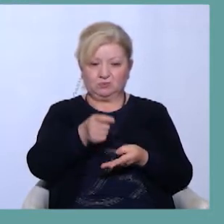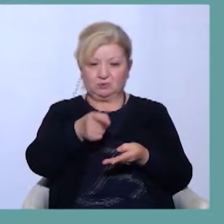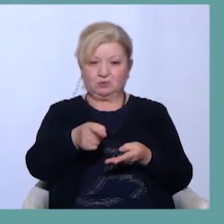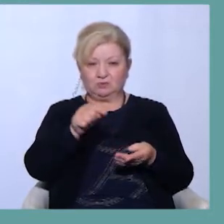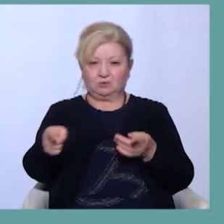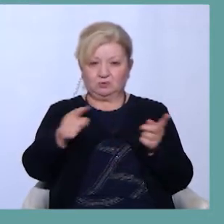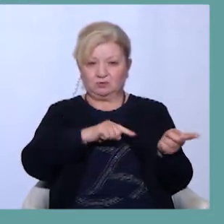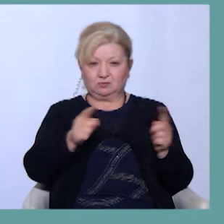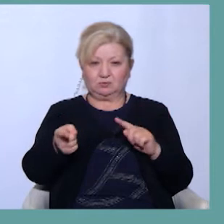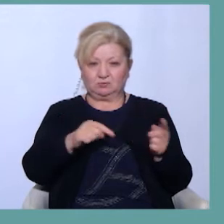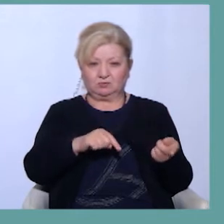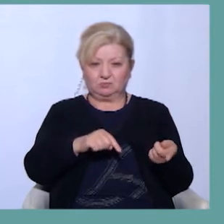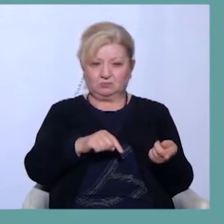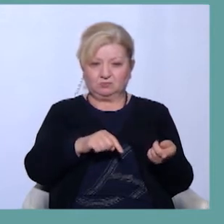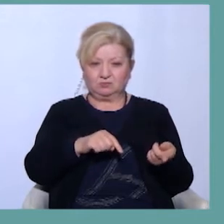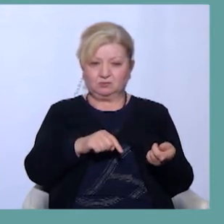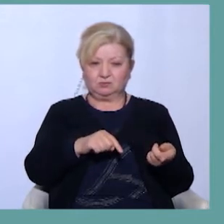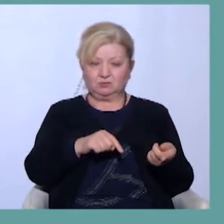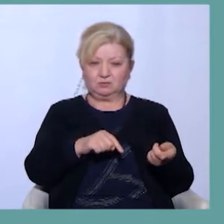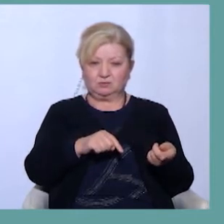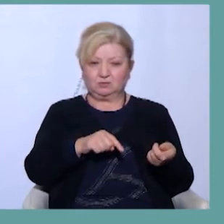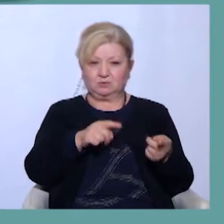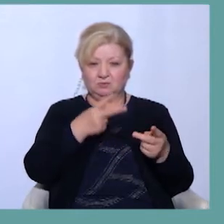ეს აქ, ეს აქ.